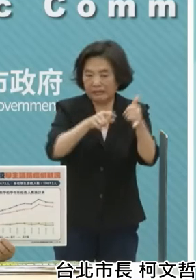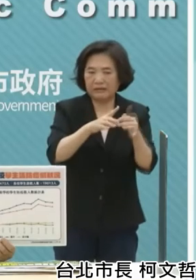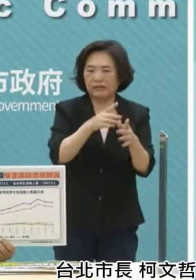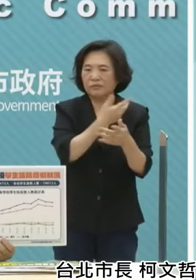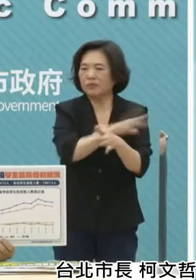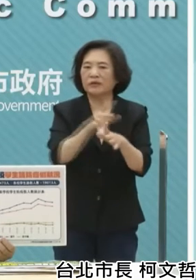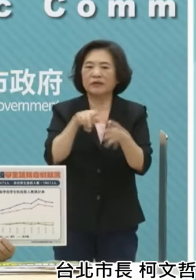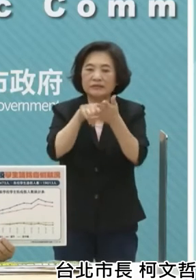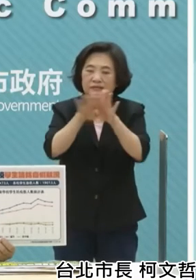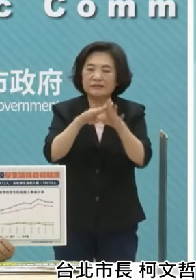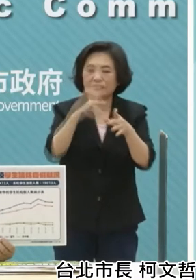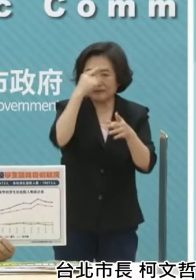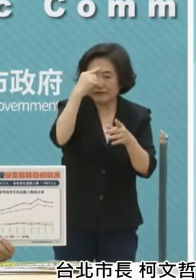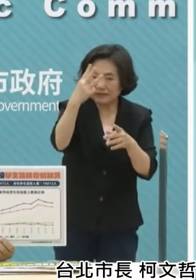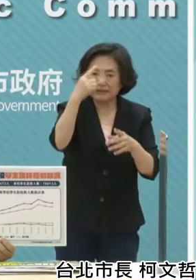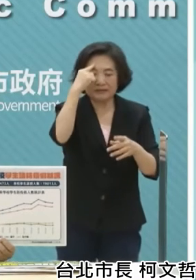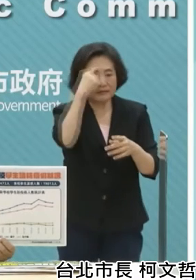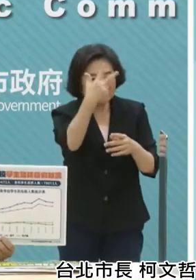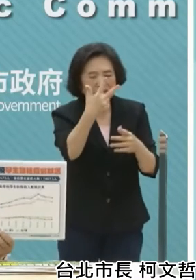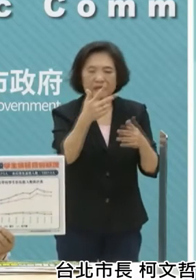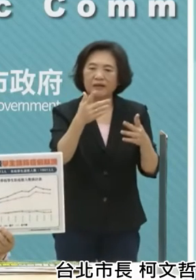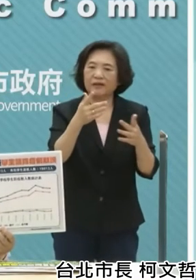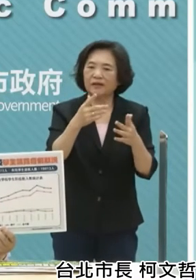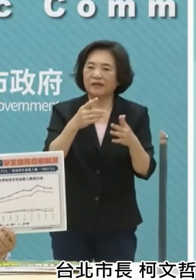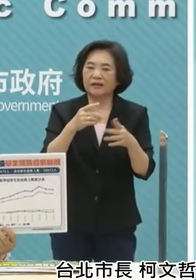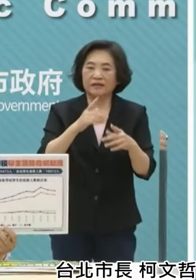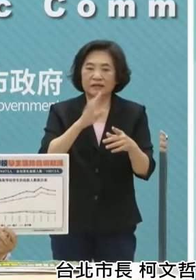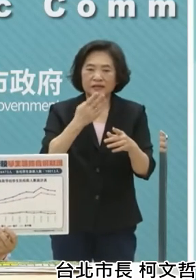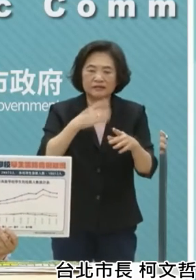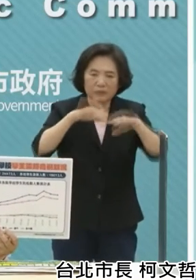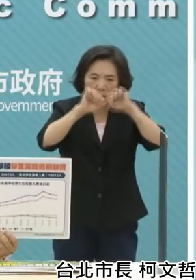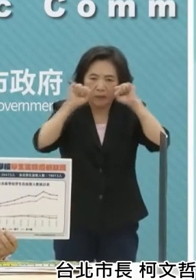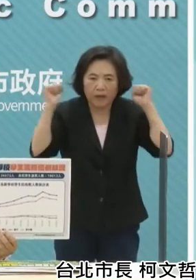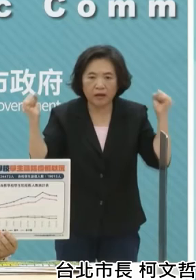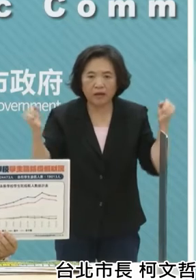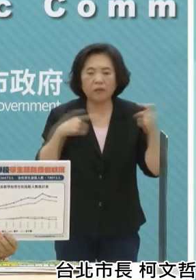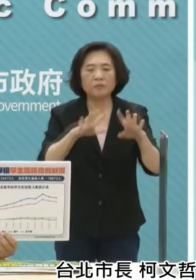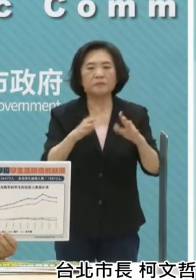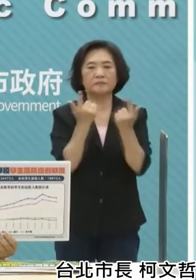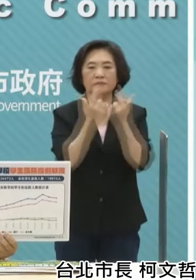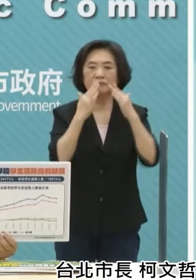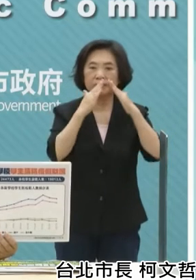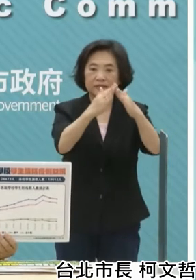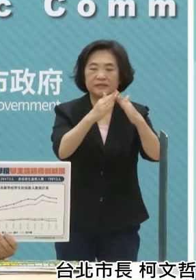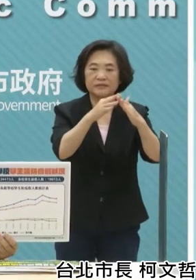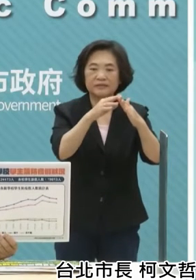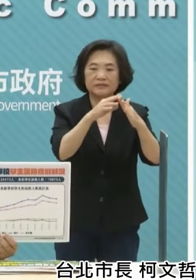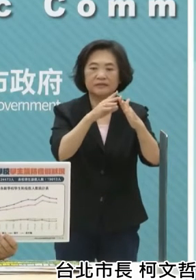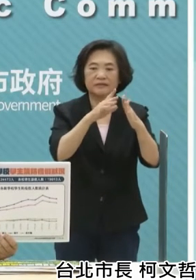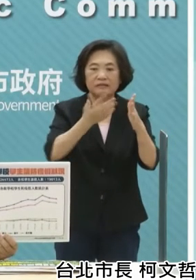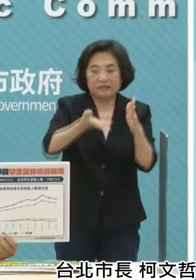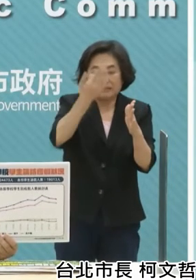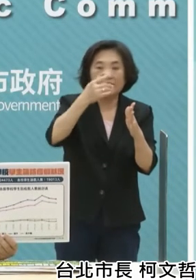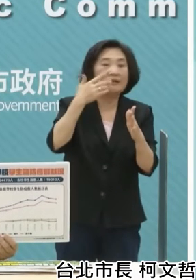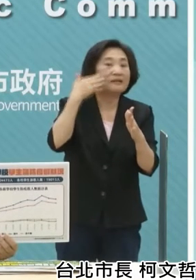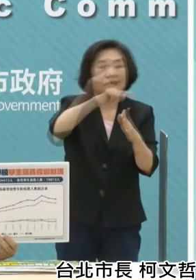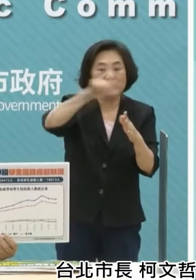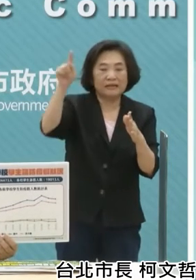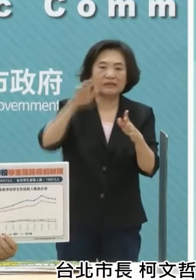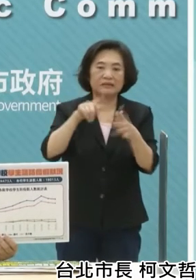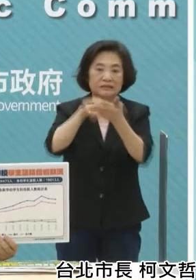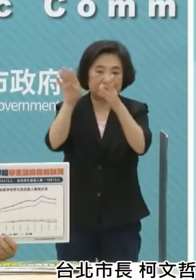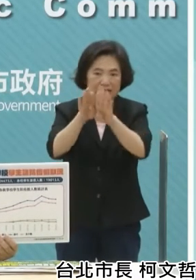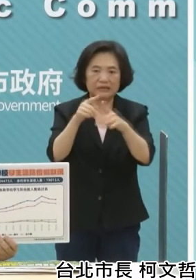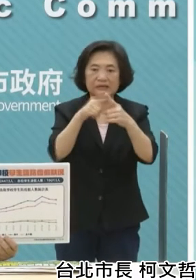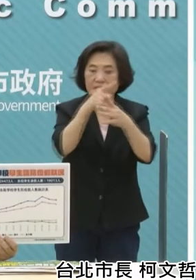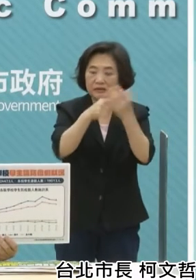假三天或以前放假七天，事实真相就是我们目前台北市，我们看最上面那条线，就是我们台北市请防疫假